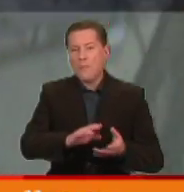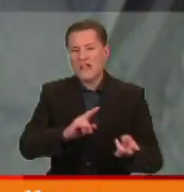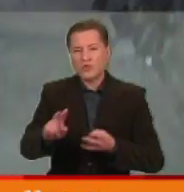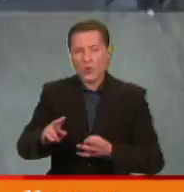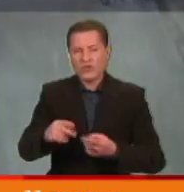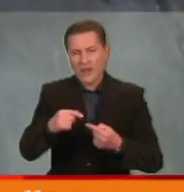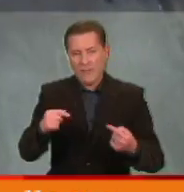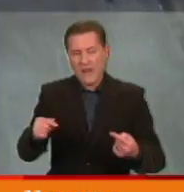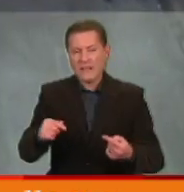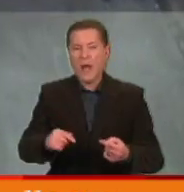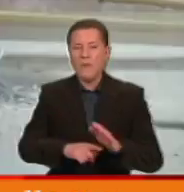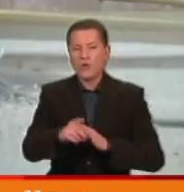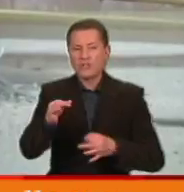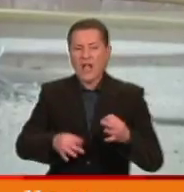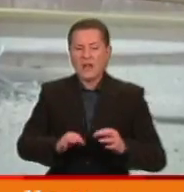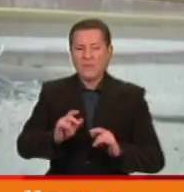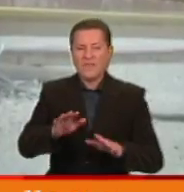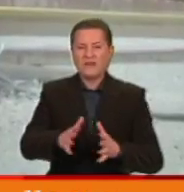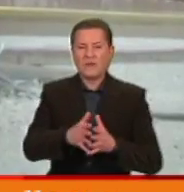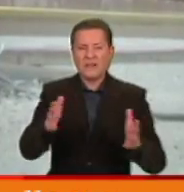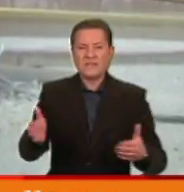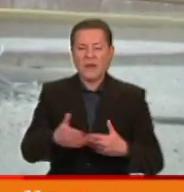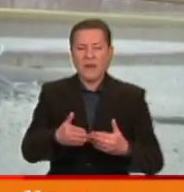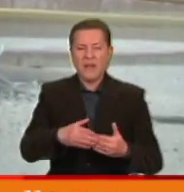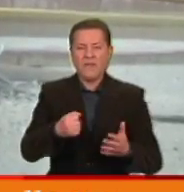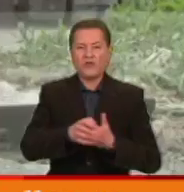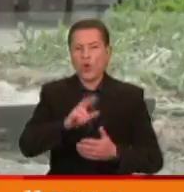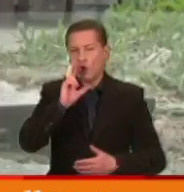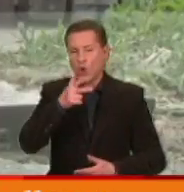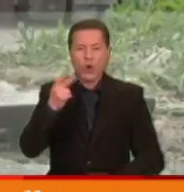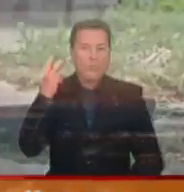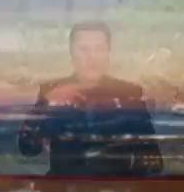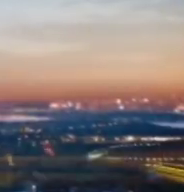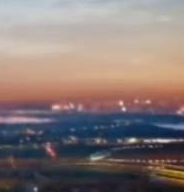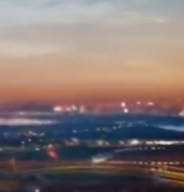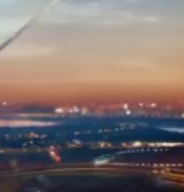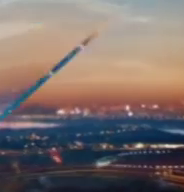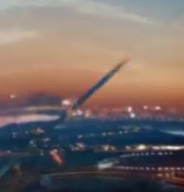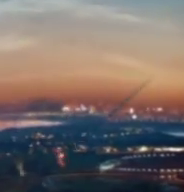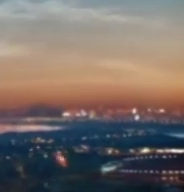порушили карне провадження. Максимальне покарання за це до 3 років позбавлення волі.